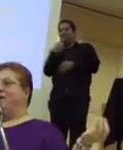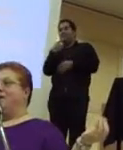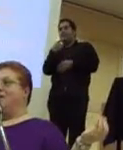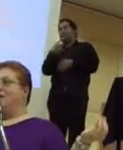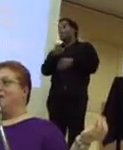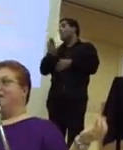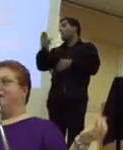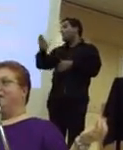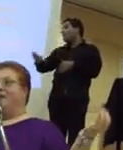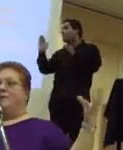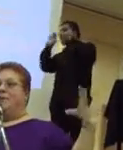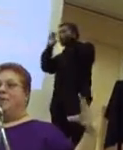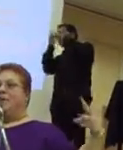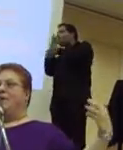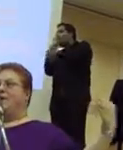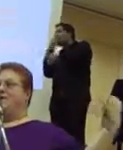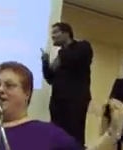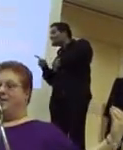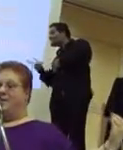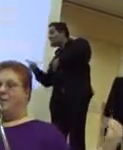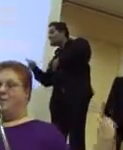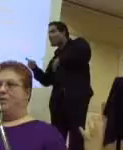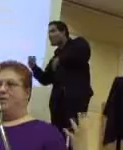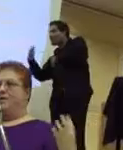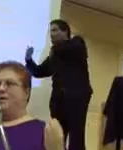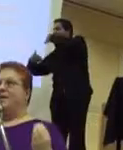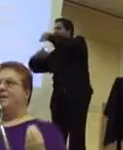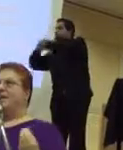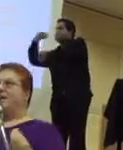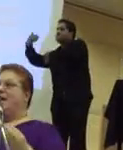κάποια που πρέπει να περάσει